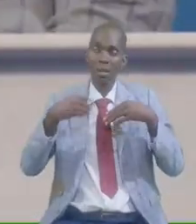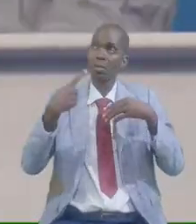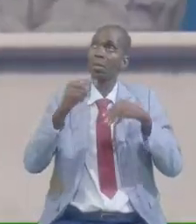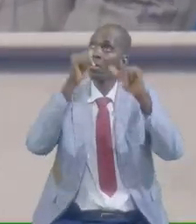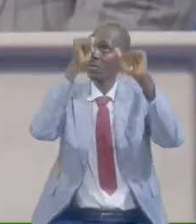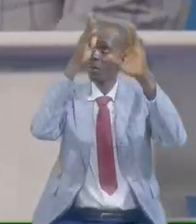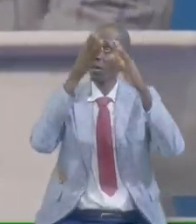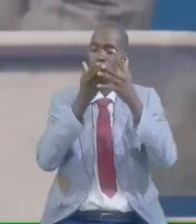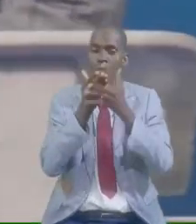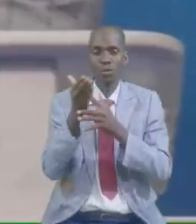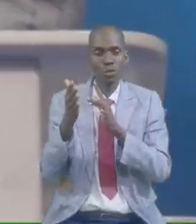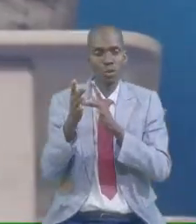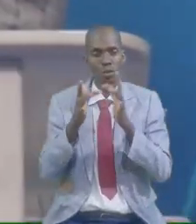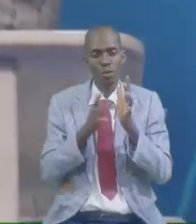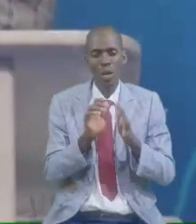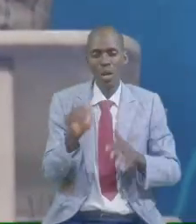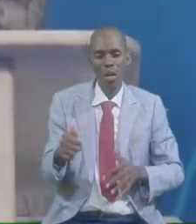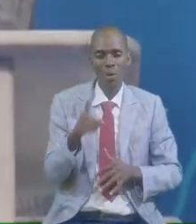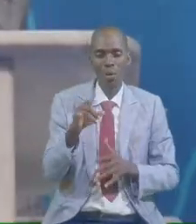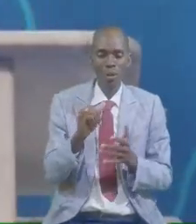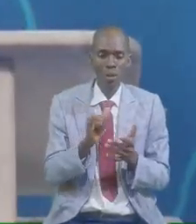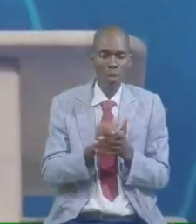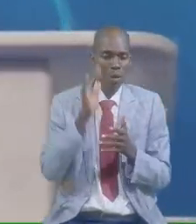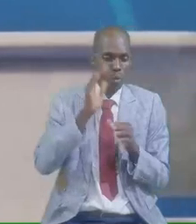quiconque place sa foi,